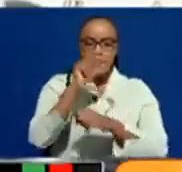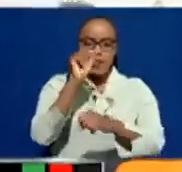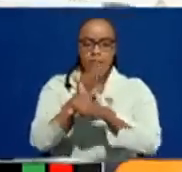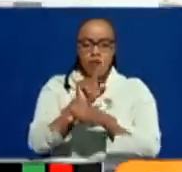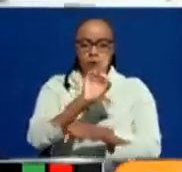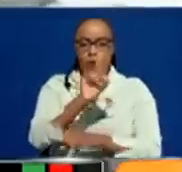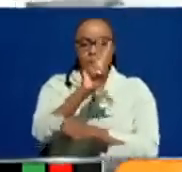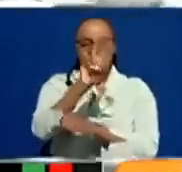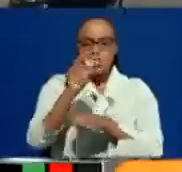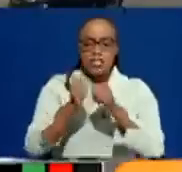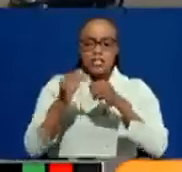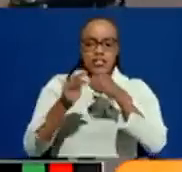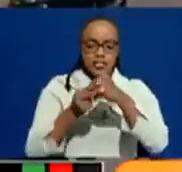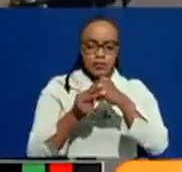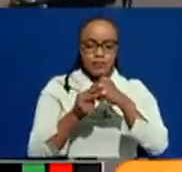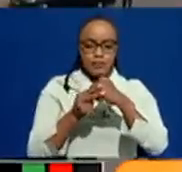mwaka 2017.